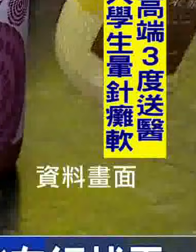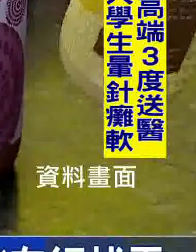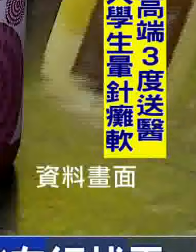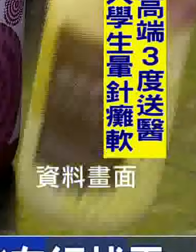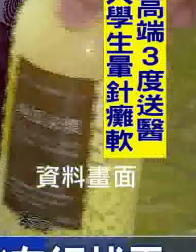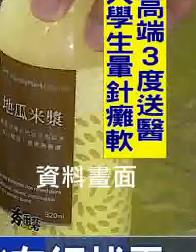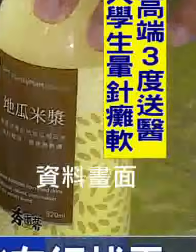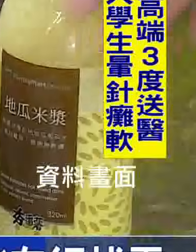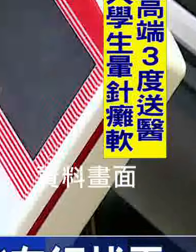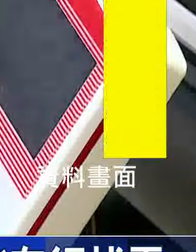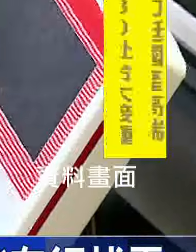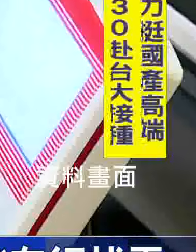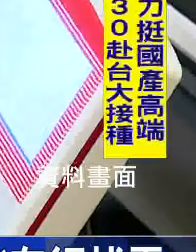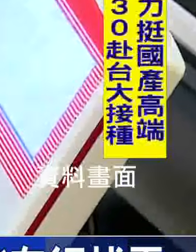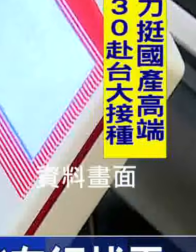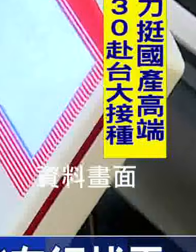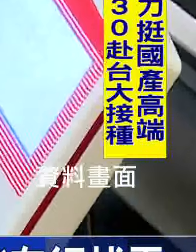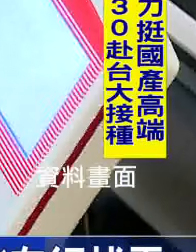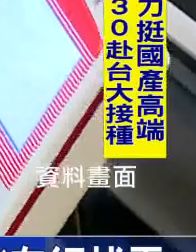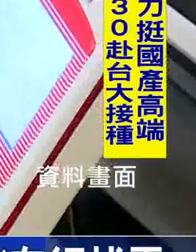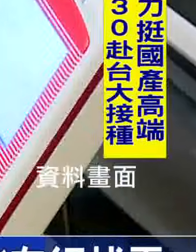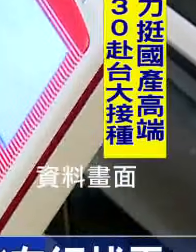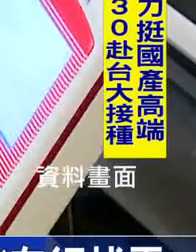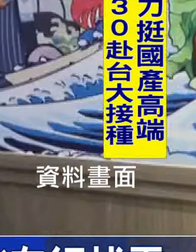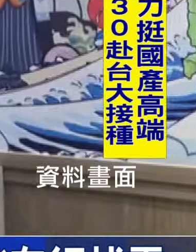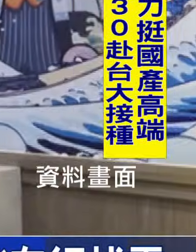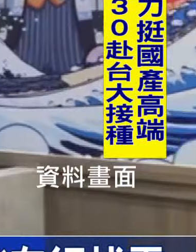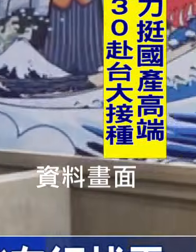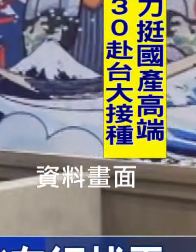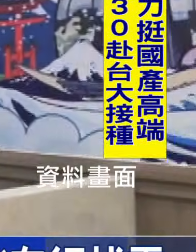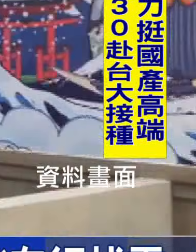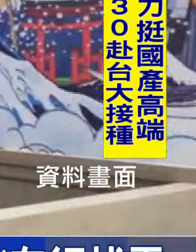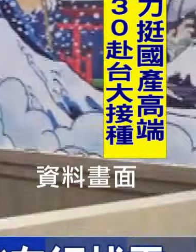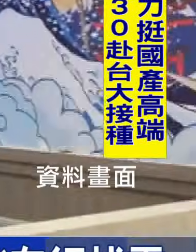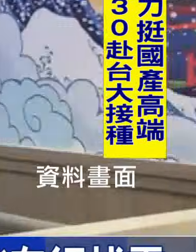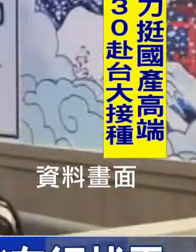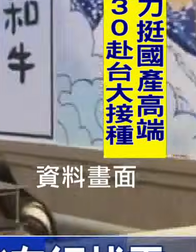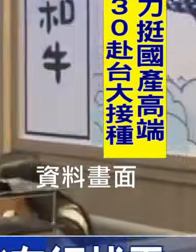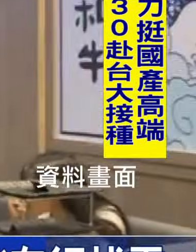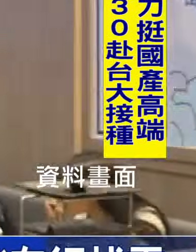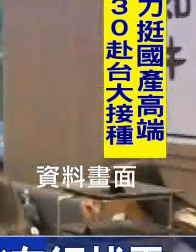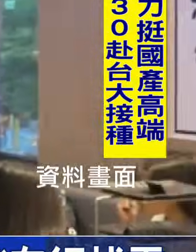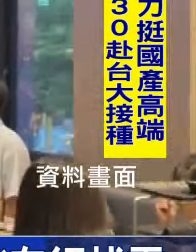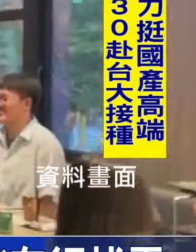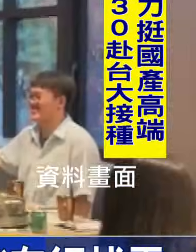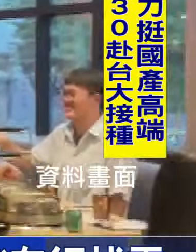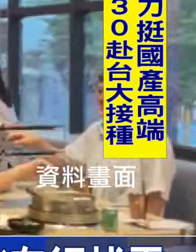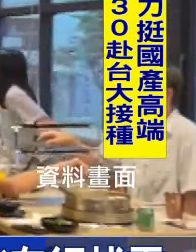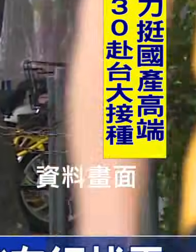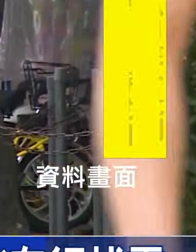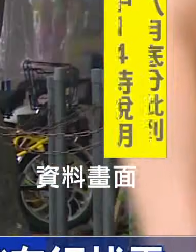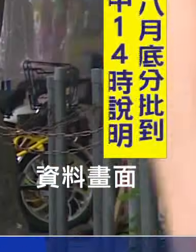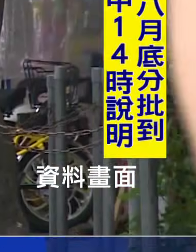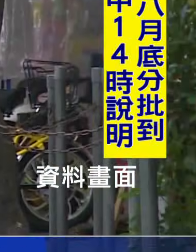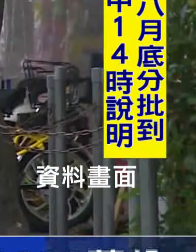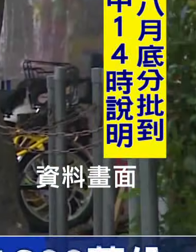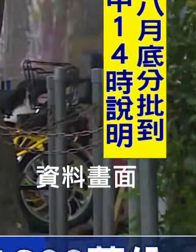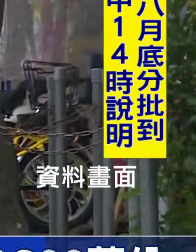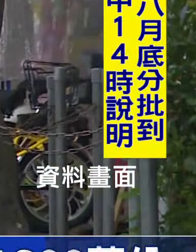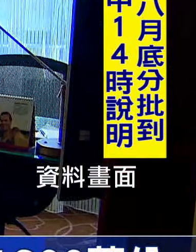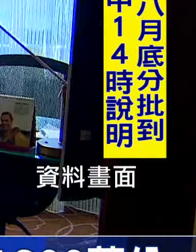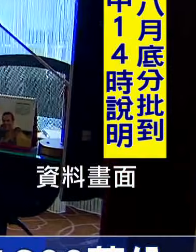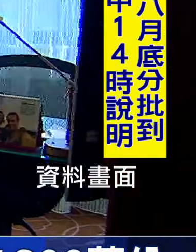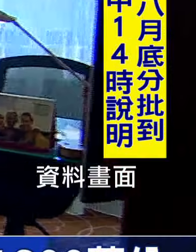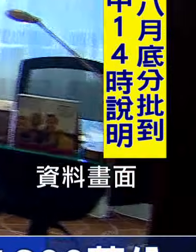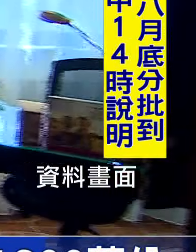作，民众只要绑定台湾Pay，享最高800元回馈。各部会更加码，针对餐饮推出好食券，对旅行社推